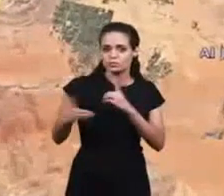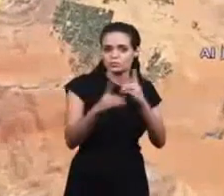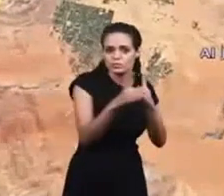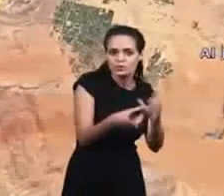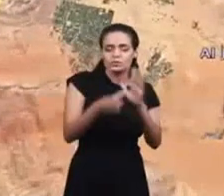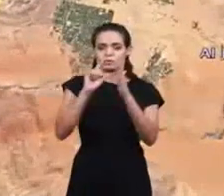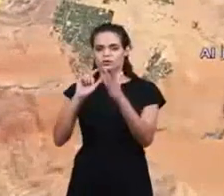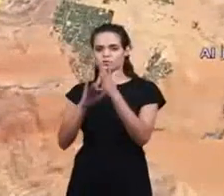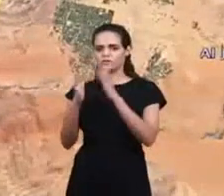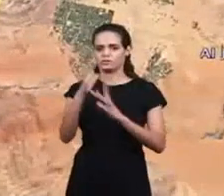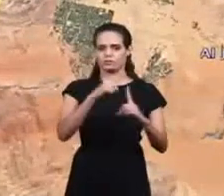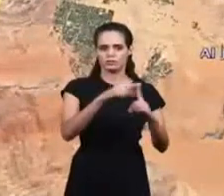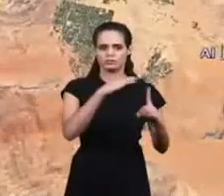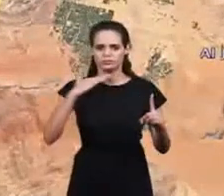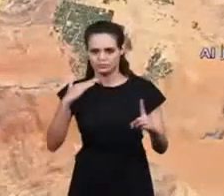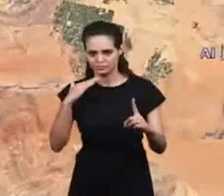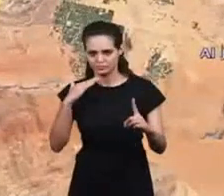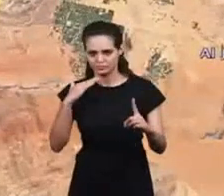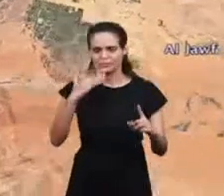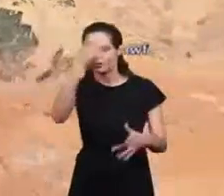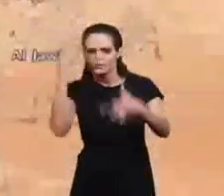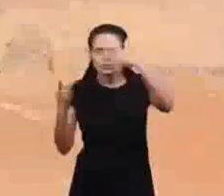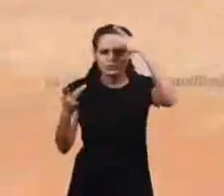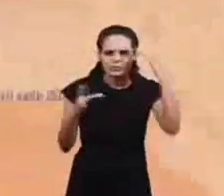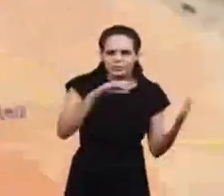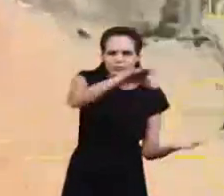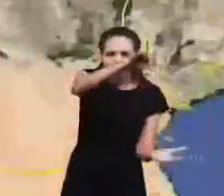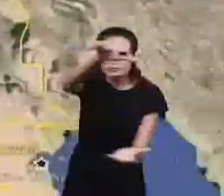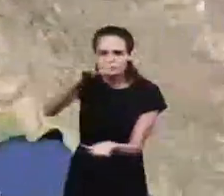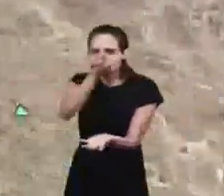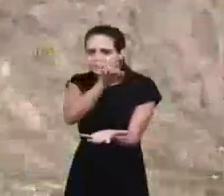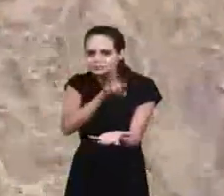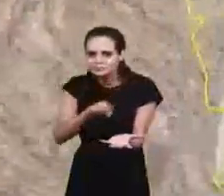des Kreuzestodes Jesu auf Golgatha lebten.